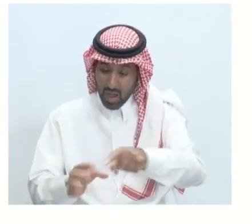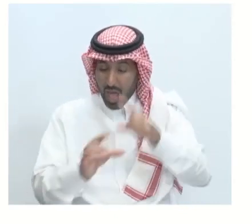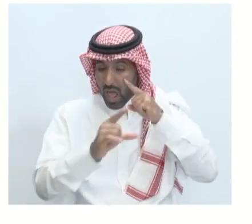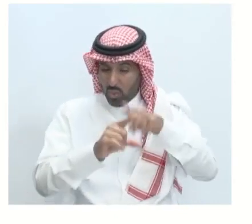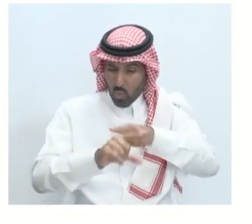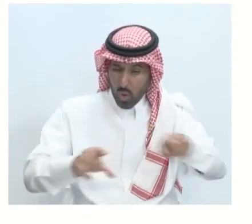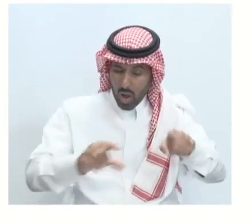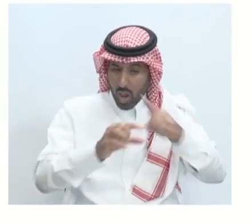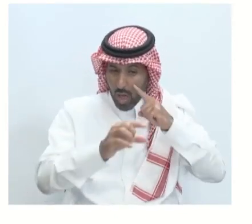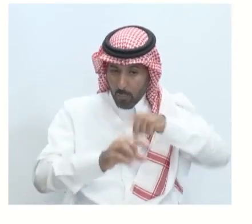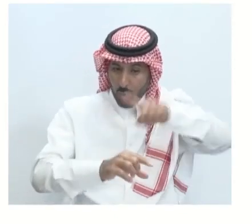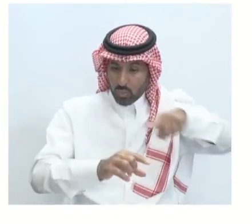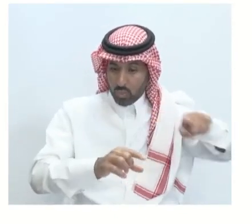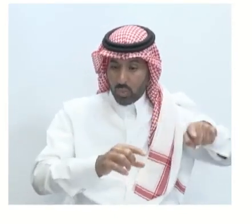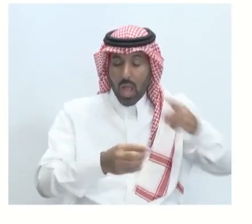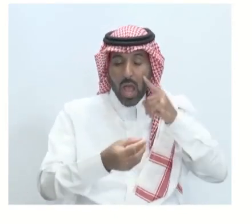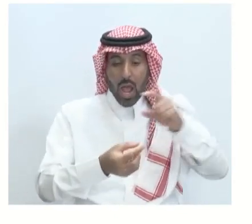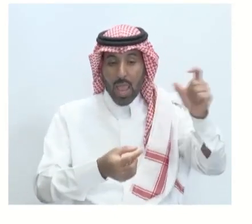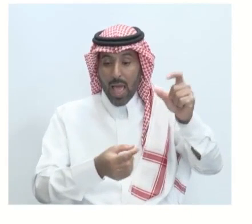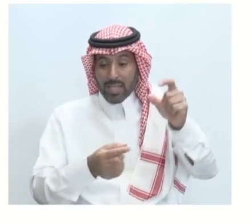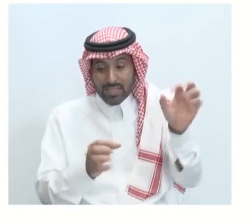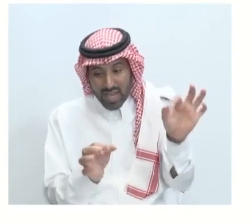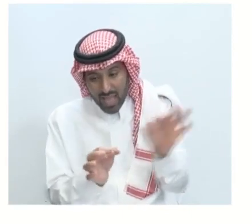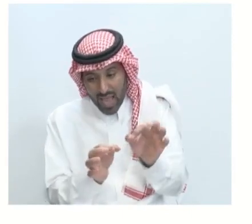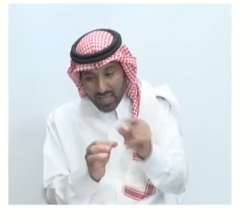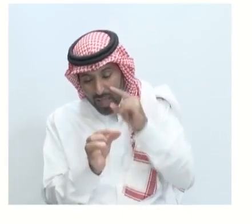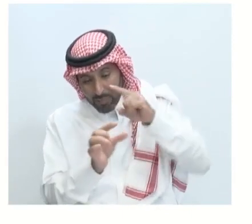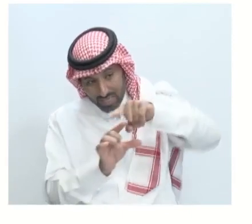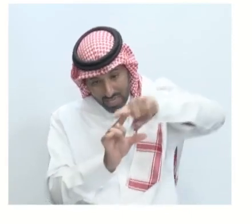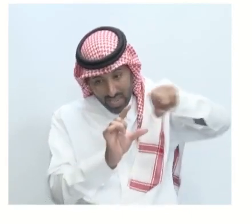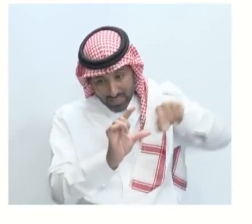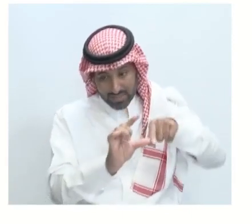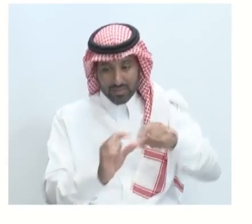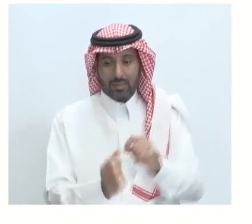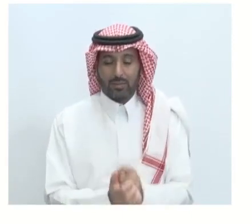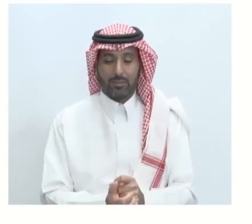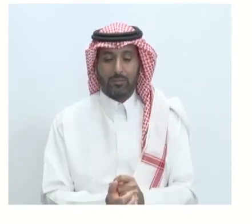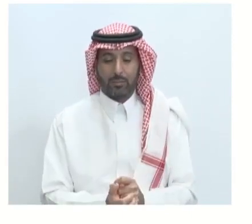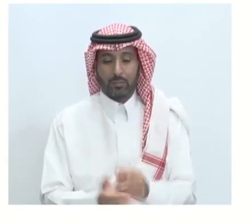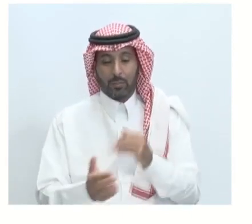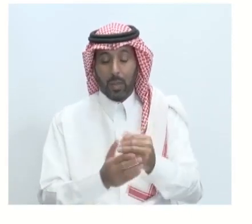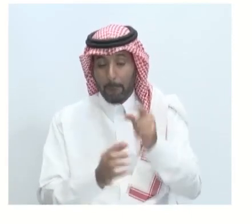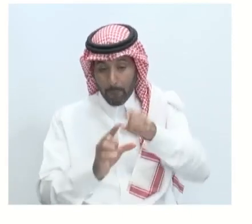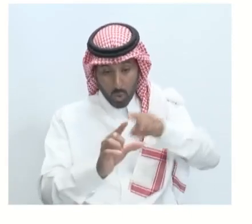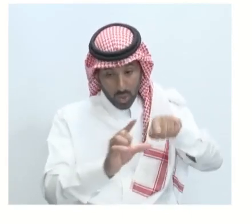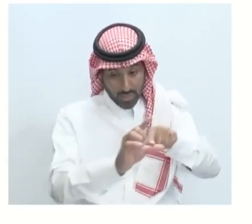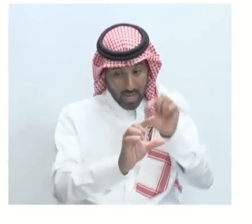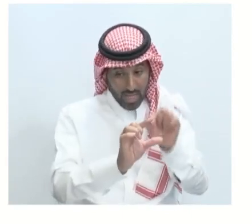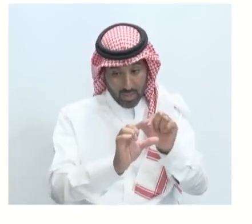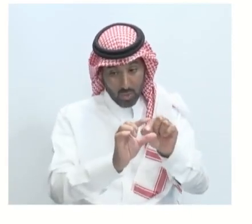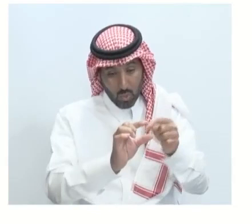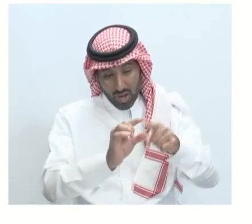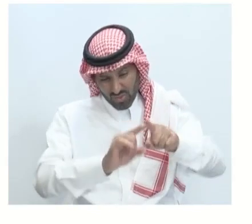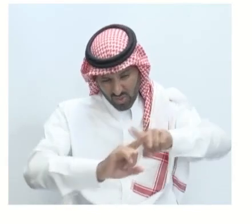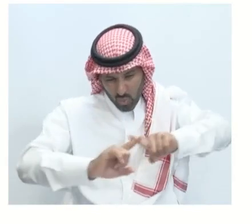الاطوال الموجيه القصيره الازرق تكون اقرب للعدسه ايضا ذكرنا بينما بؤره الاطوال الموجيه الطويله